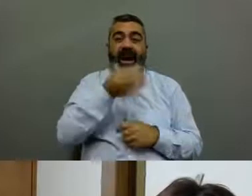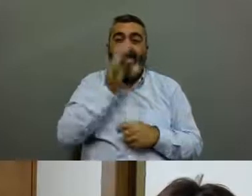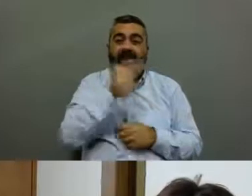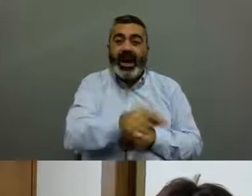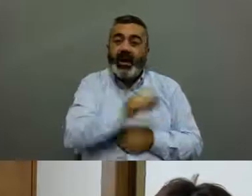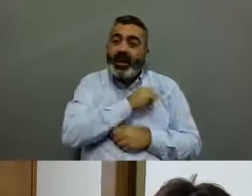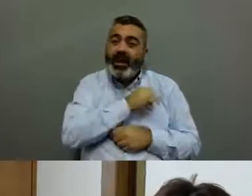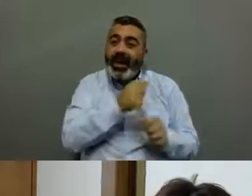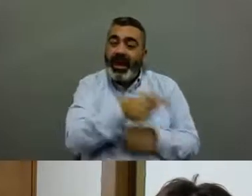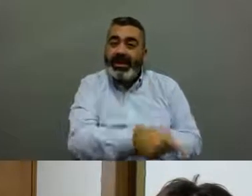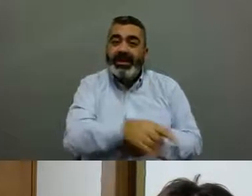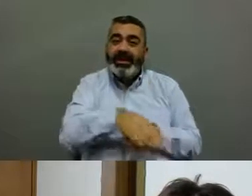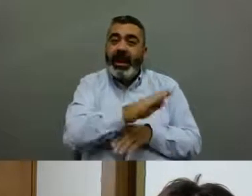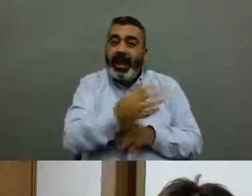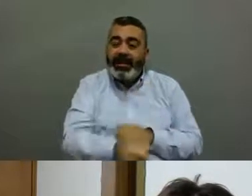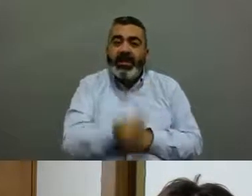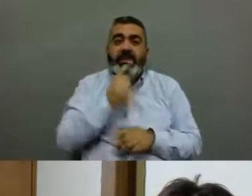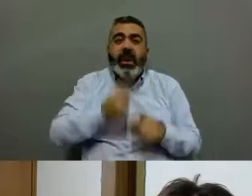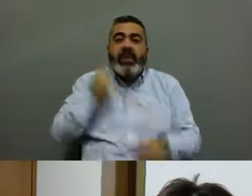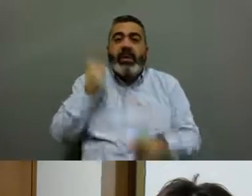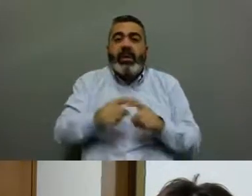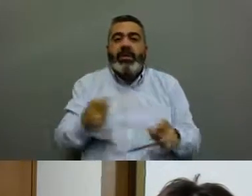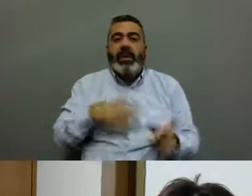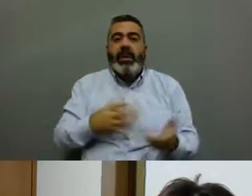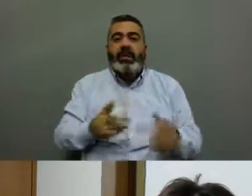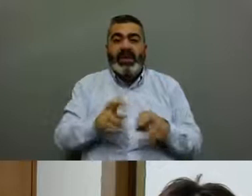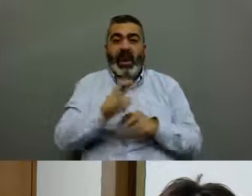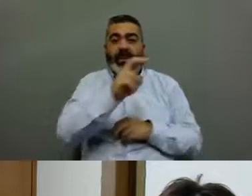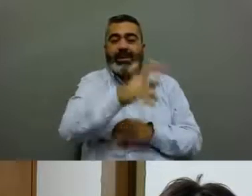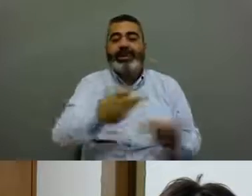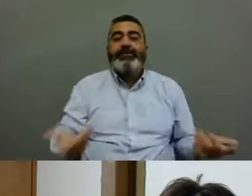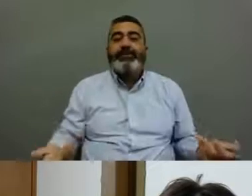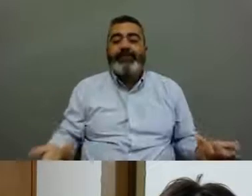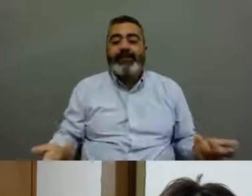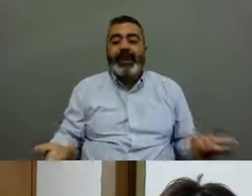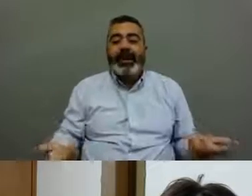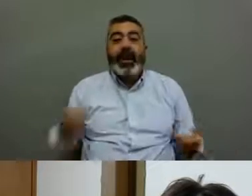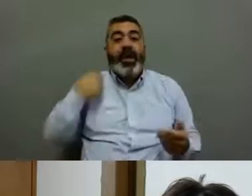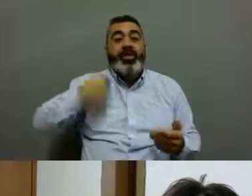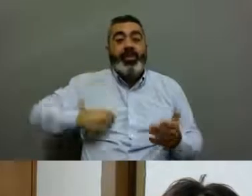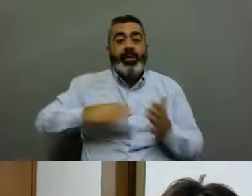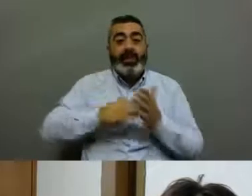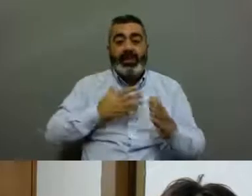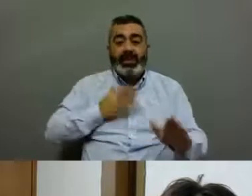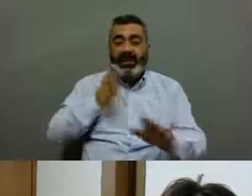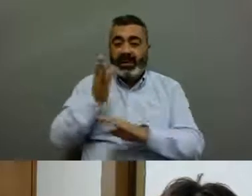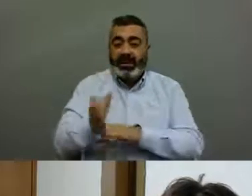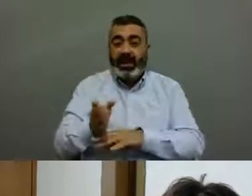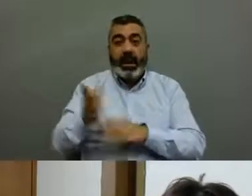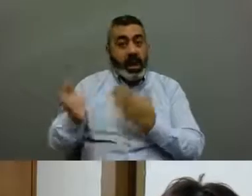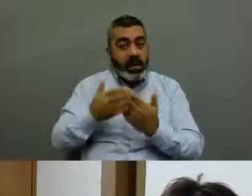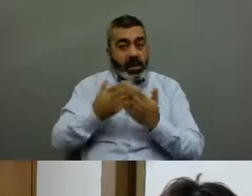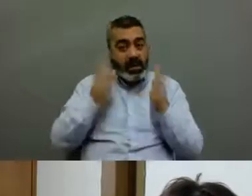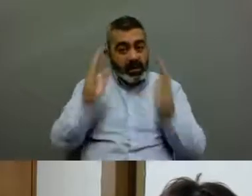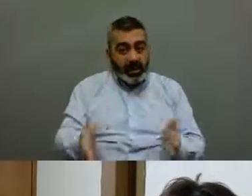τουαλέτα, η ράμπα, θα υπάρχουν σκαλοπάτια. Δεν ξέρουμε αν στη δημόσια υπηρεσία μπορούν να μας εξυπηρετήσουν ή να φτάσουμε